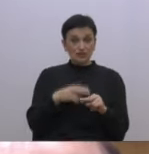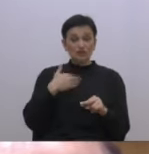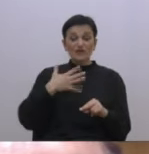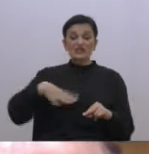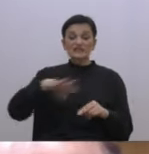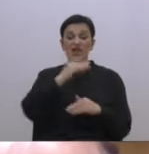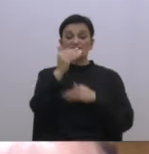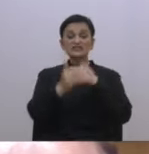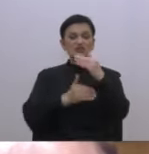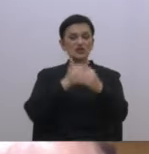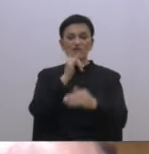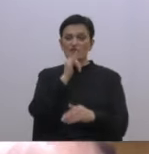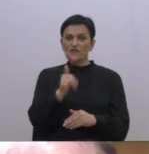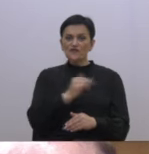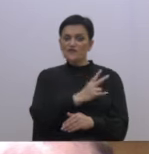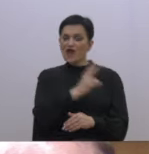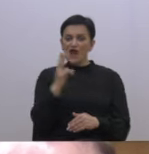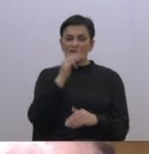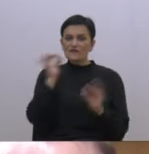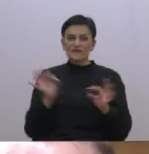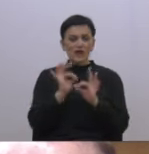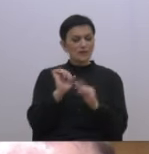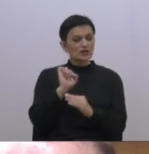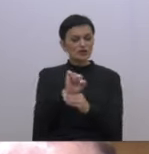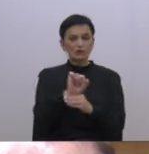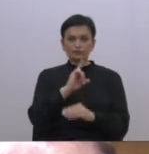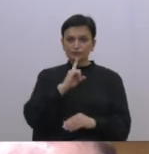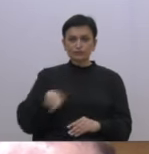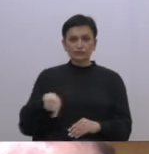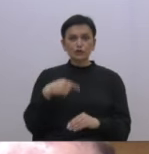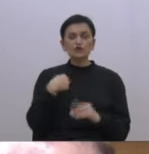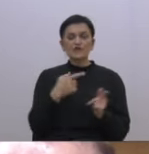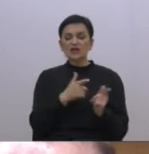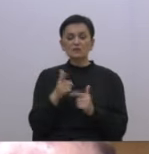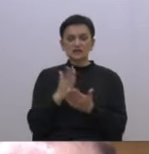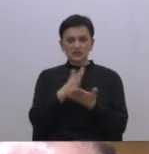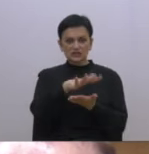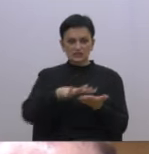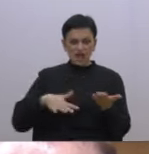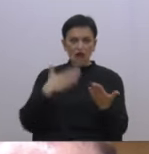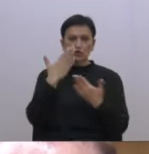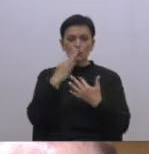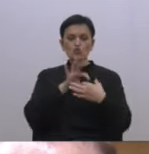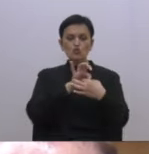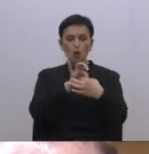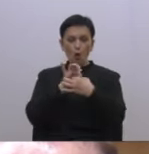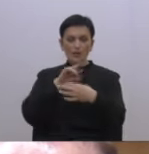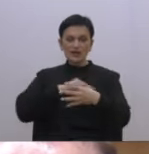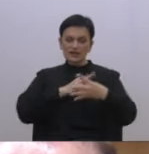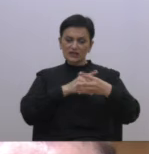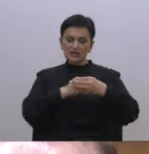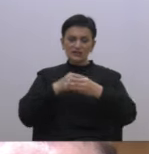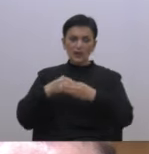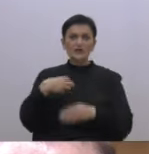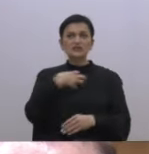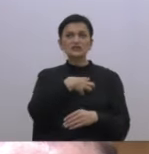წინსვლას ვერავინ და ვერაფერი შეაჩერებს. ჩვენ მზად ვართ განვაგრძოთ კომუნიკაცია და თანამშრომლობა